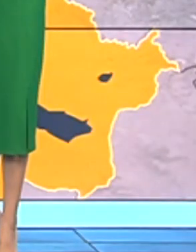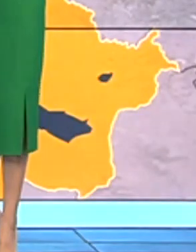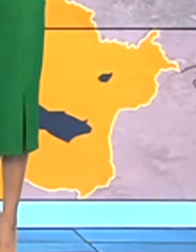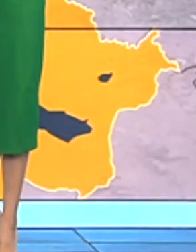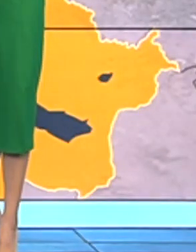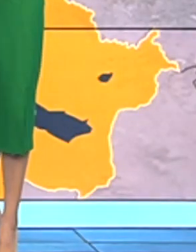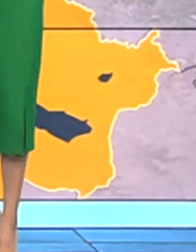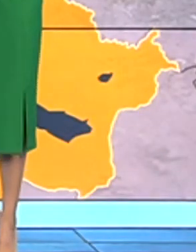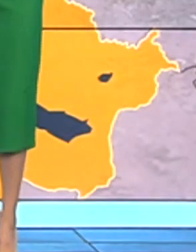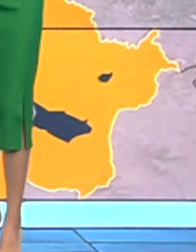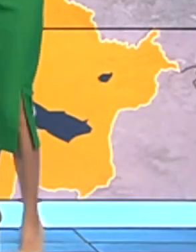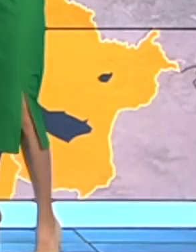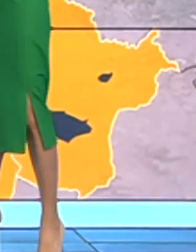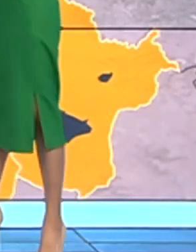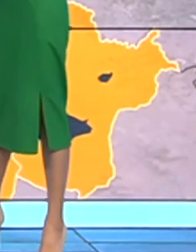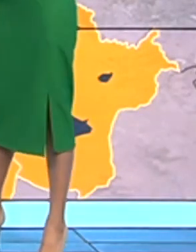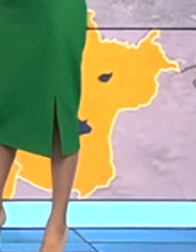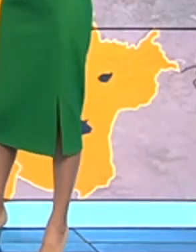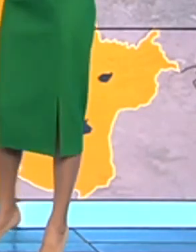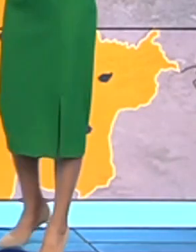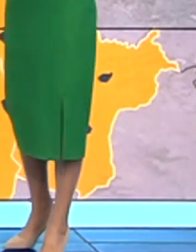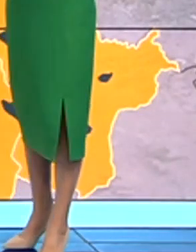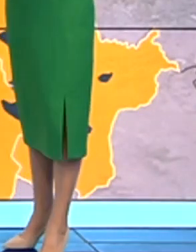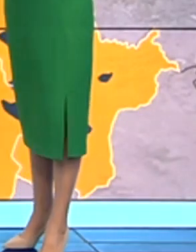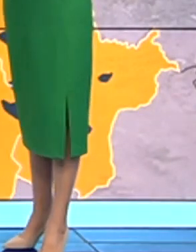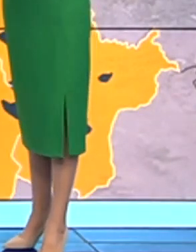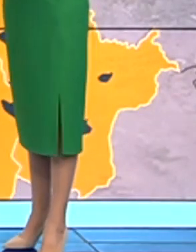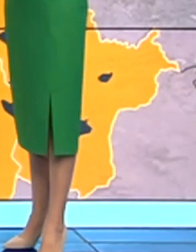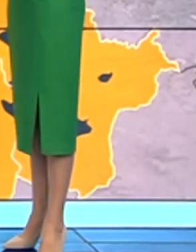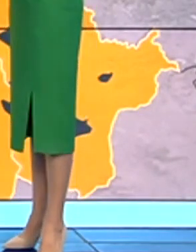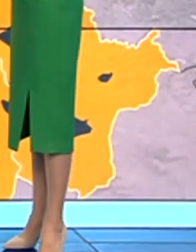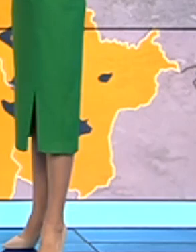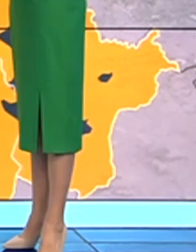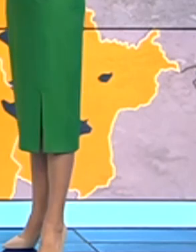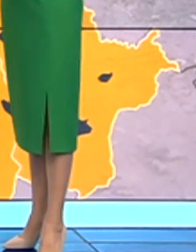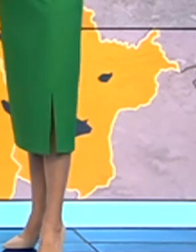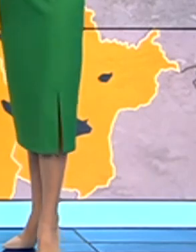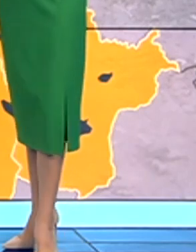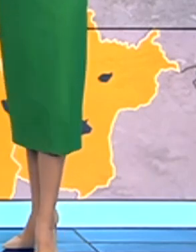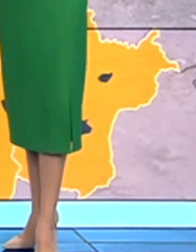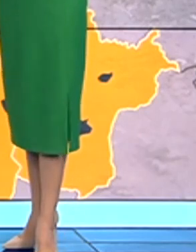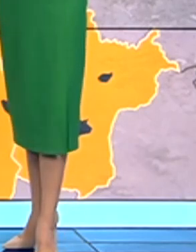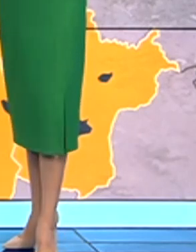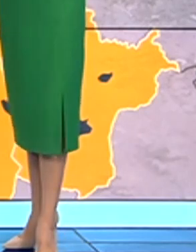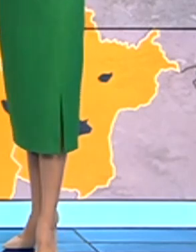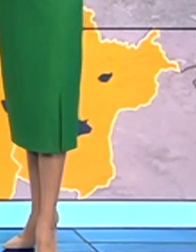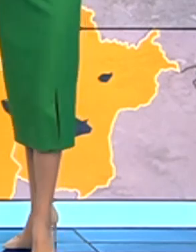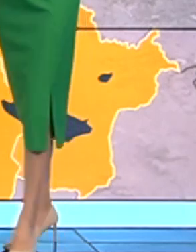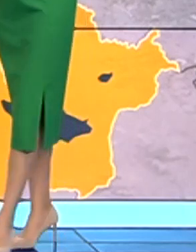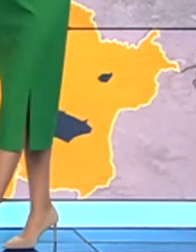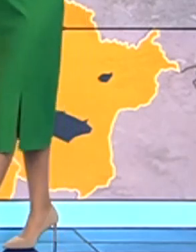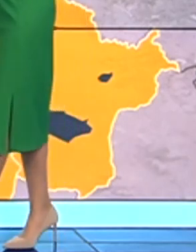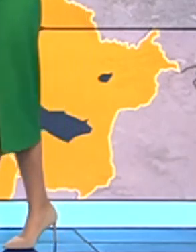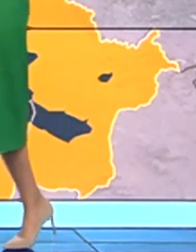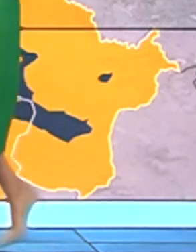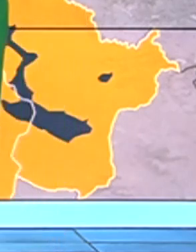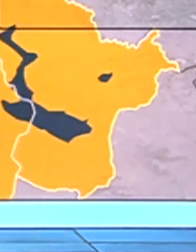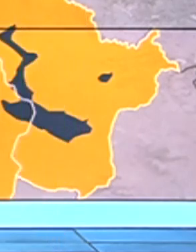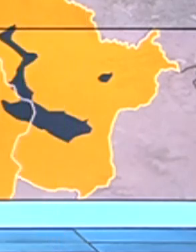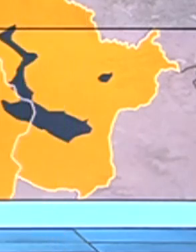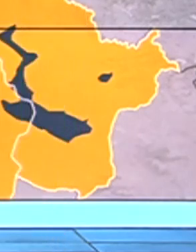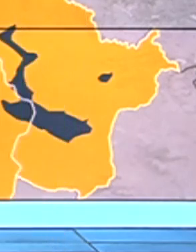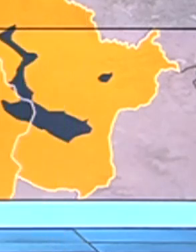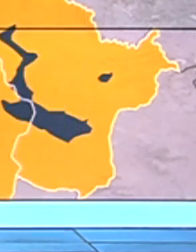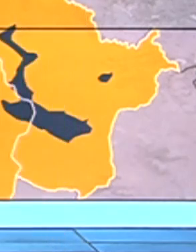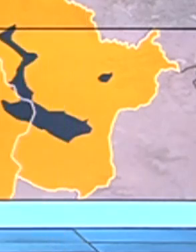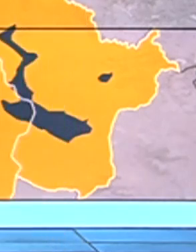түнде 18 градус жылы. Күндіз Петропавлда 31, Көкшетау мен Қостанайда 33 градус ыстық. Павлодарда ауа температурасы күндіз